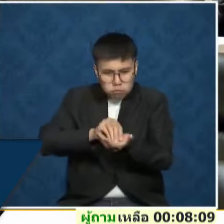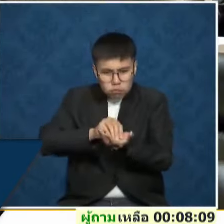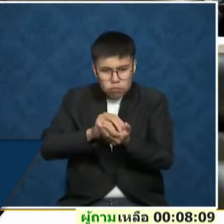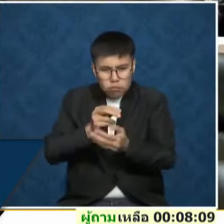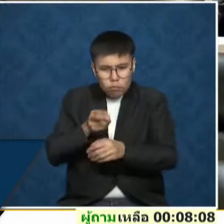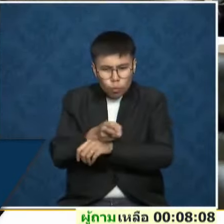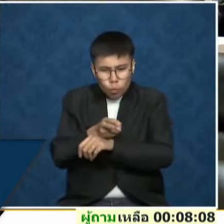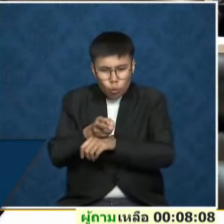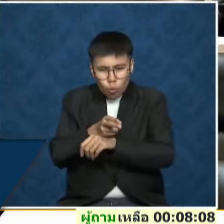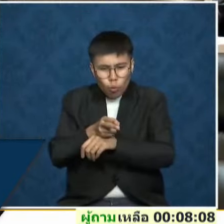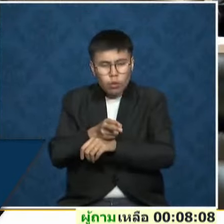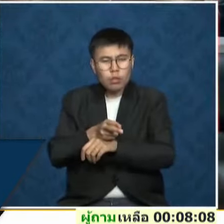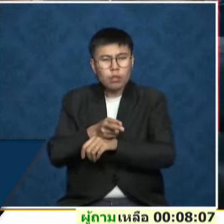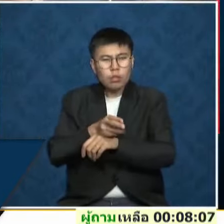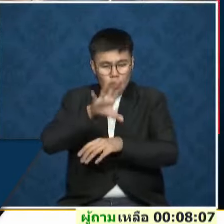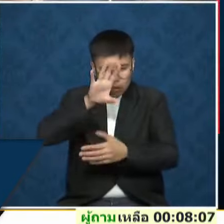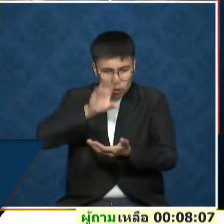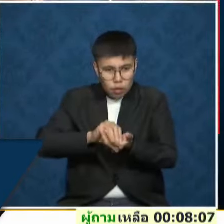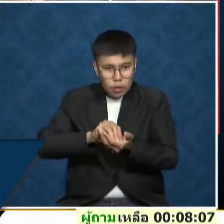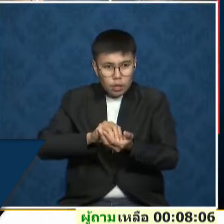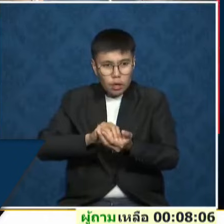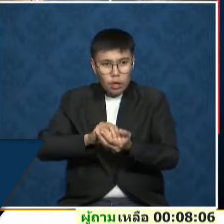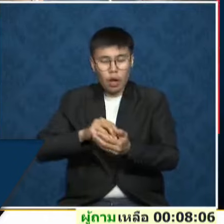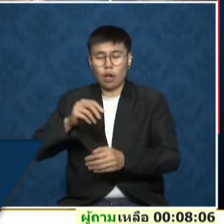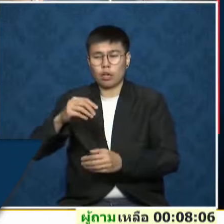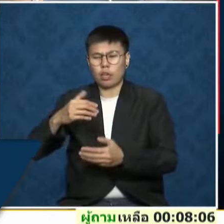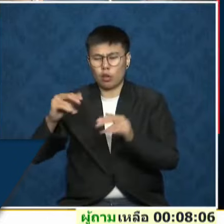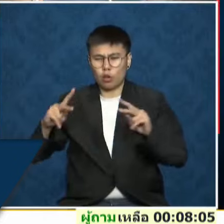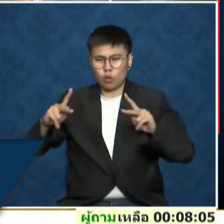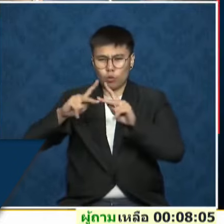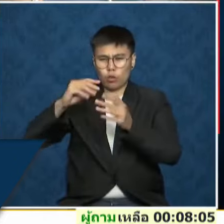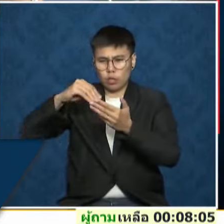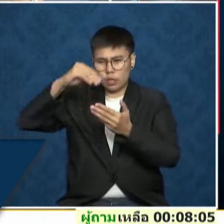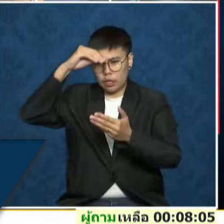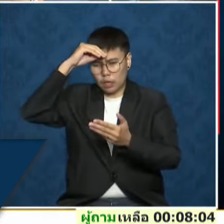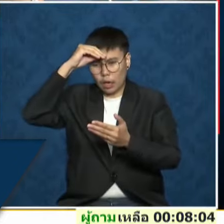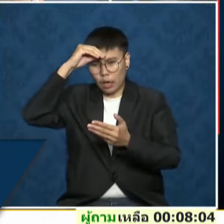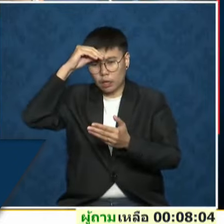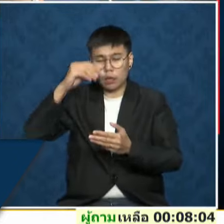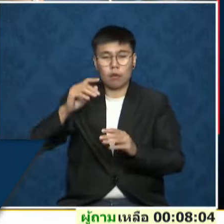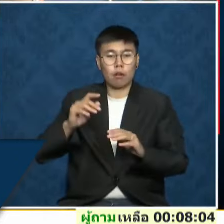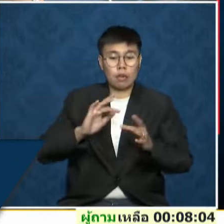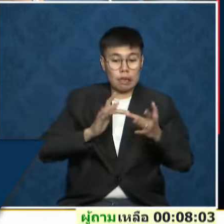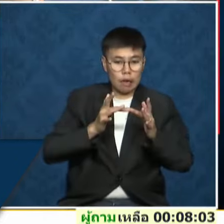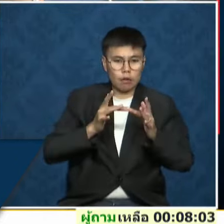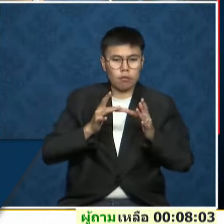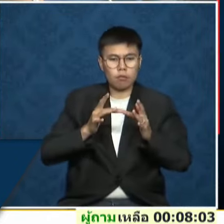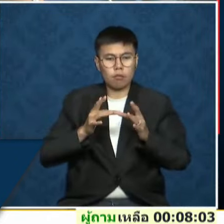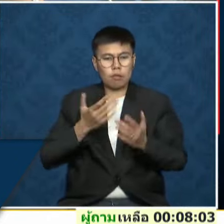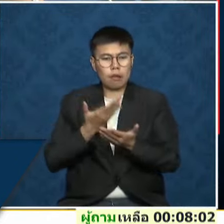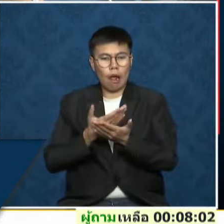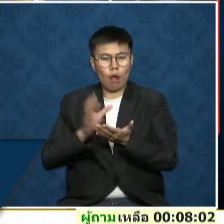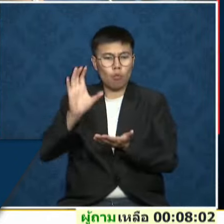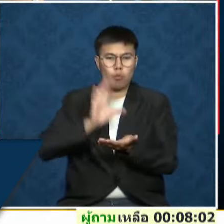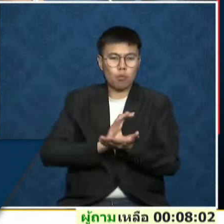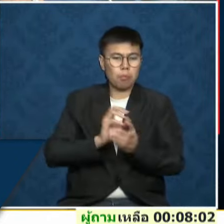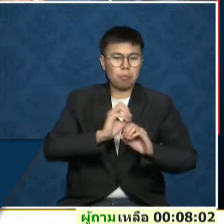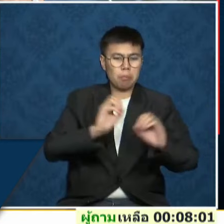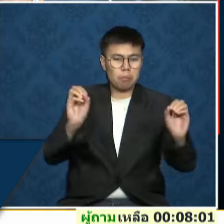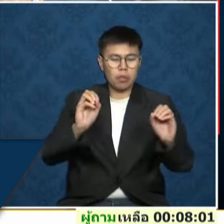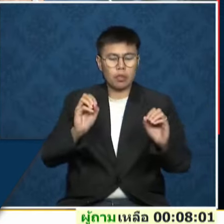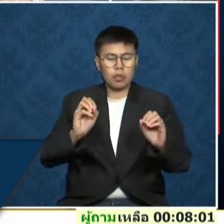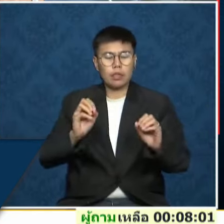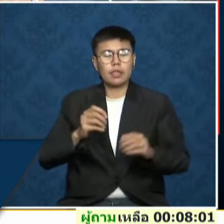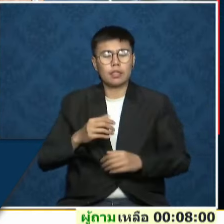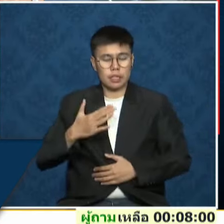ทางกระทรวงศึกษาธิการก็ไม่ได้สนับสนุนชั่วโมงอินเทอร์เน็ตอันนี้ฝากเป็นข้อสังเกตถึงท่านประธานด้วยนะคะแล้วกรณีเรื่องทุจริตดิฉัน